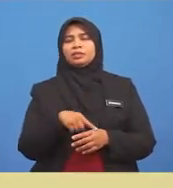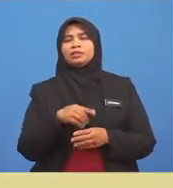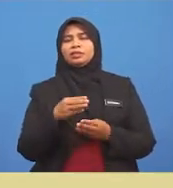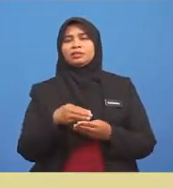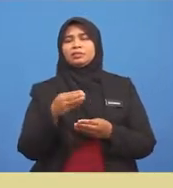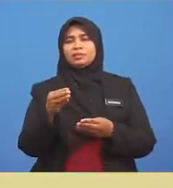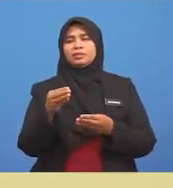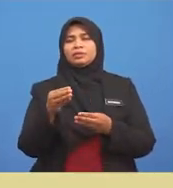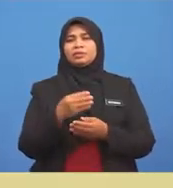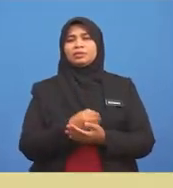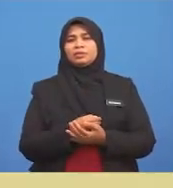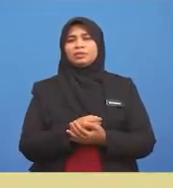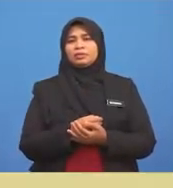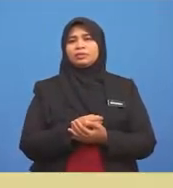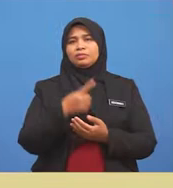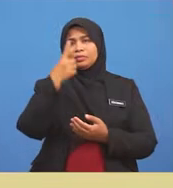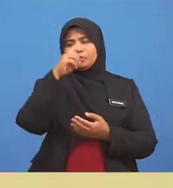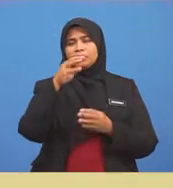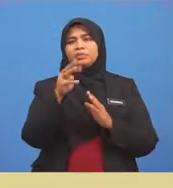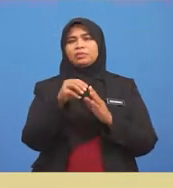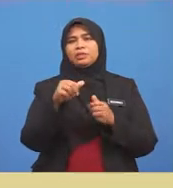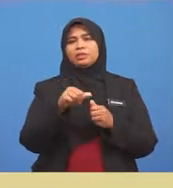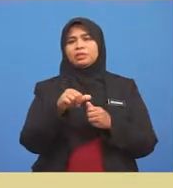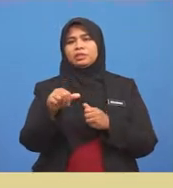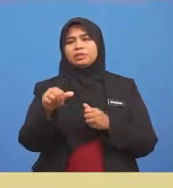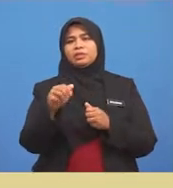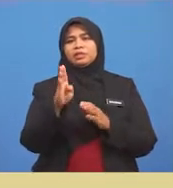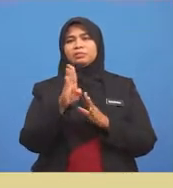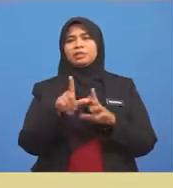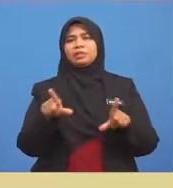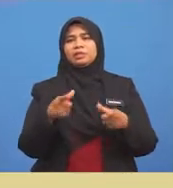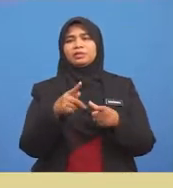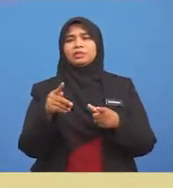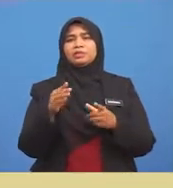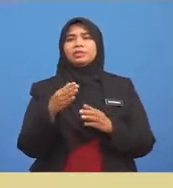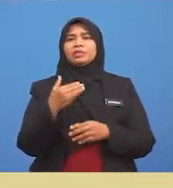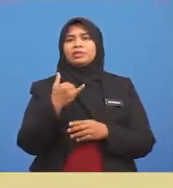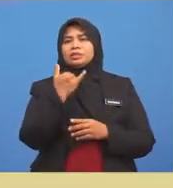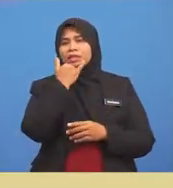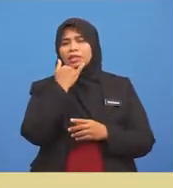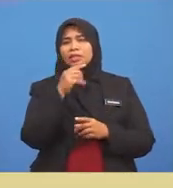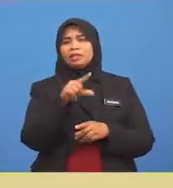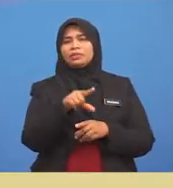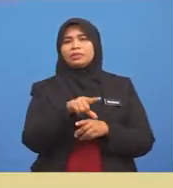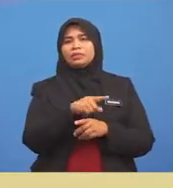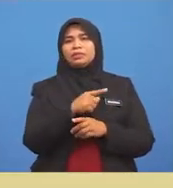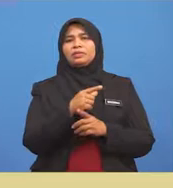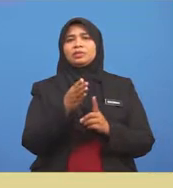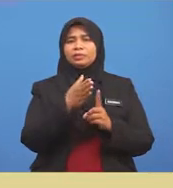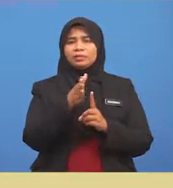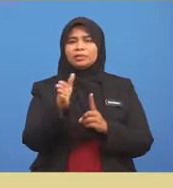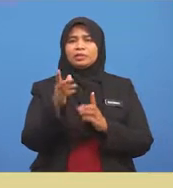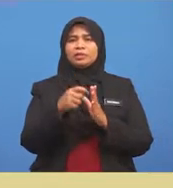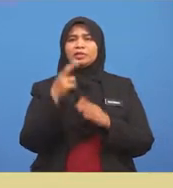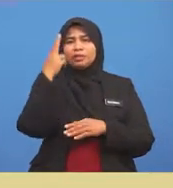harta anak yatim adalah untuk pertama, mengelakkan berlakunya penyelewengan